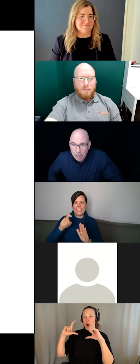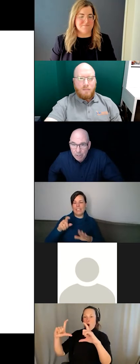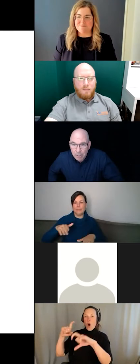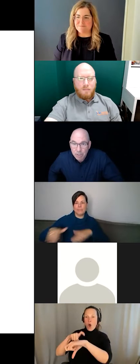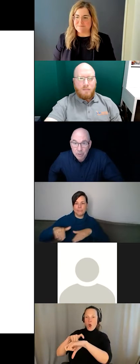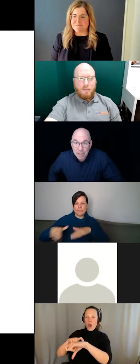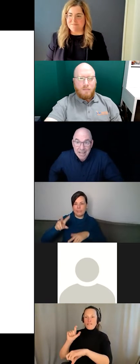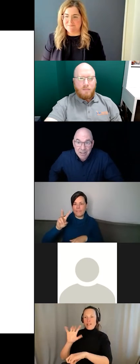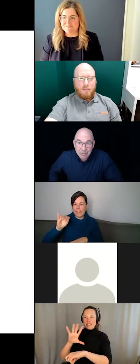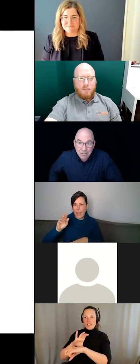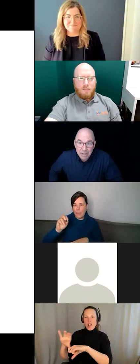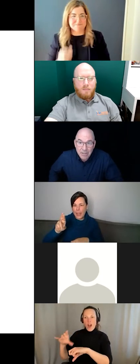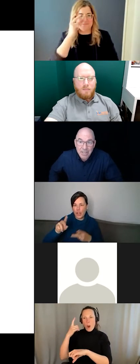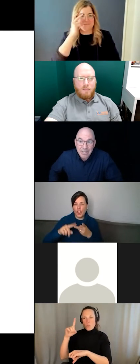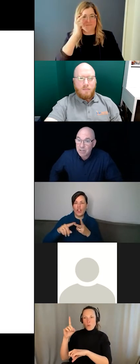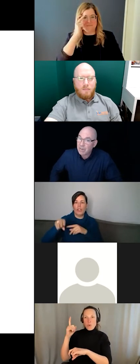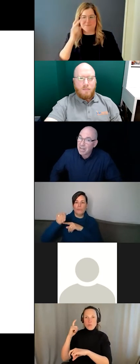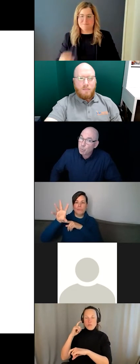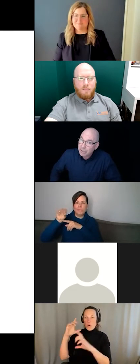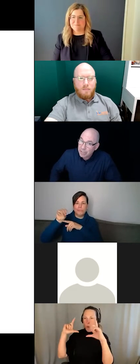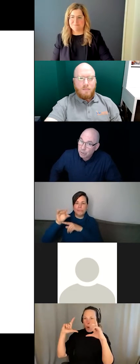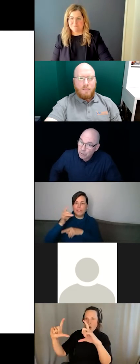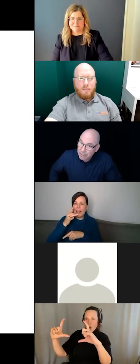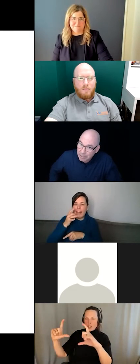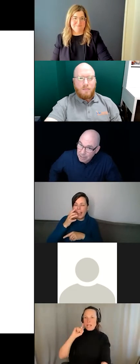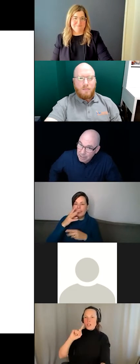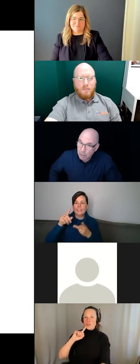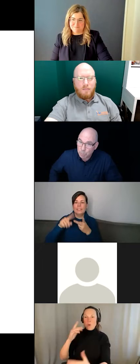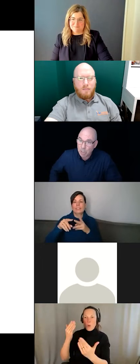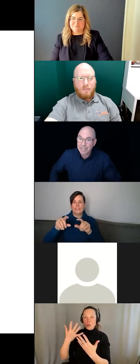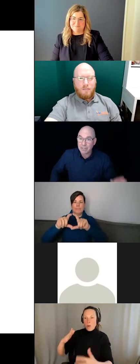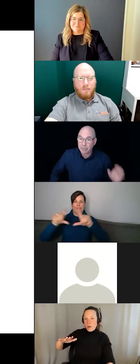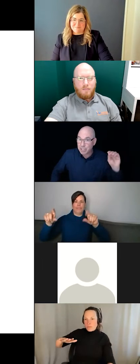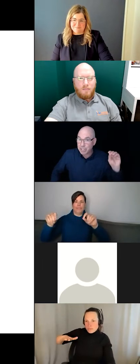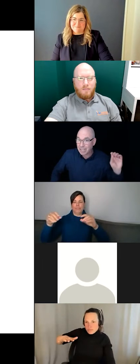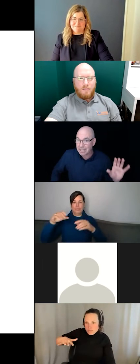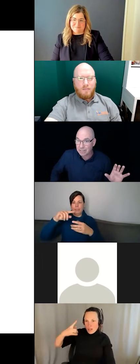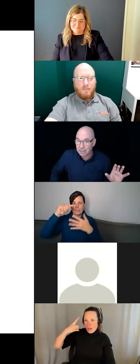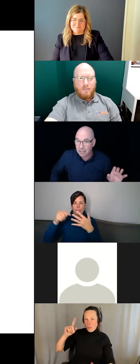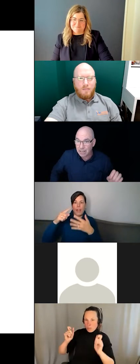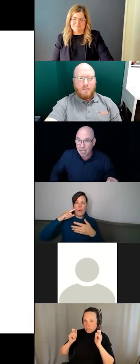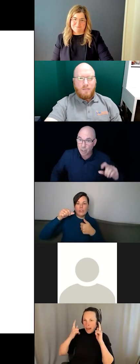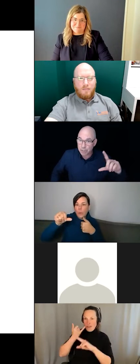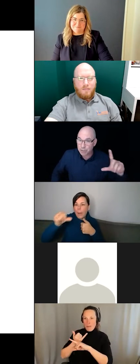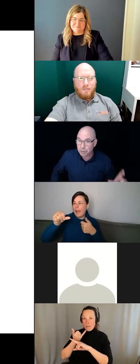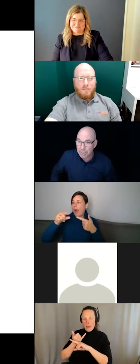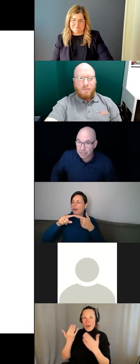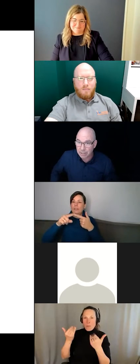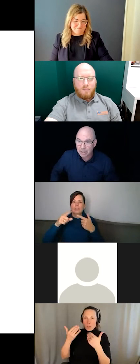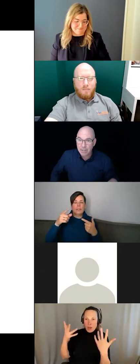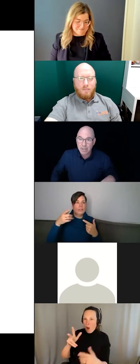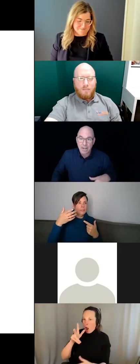pense à l'horloge, c'est bon, la technologie, 25 pour une horloge, mais pour les sourds, ils ont besoin d'un vibrateur